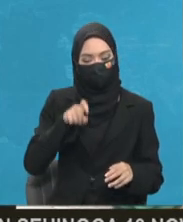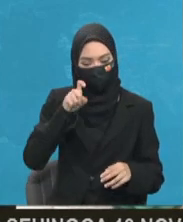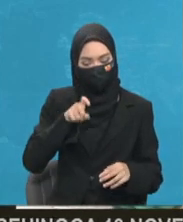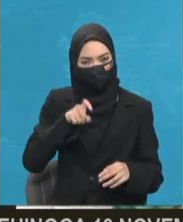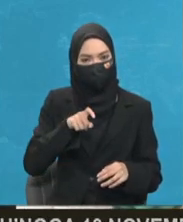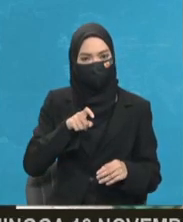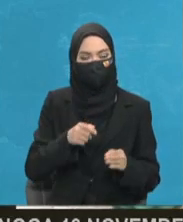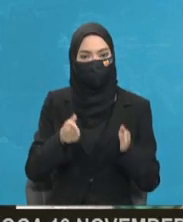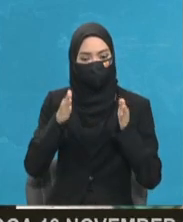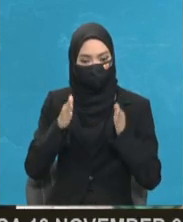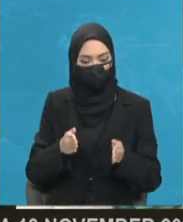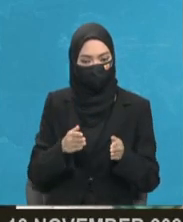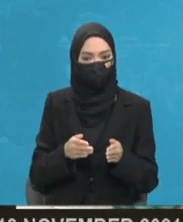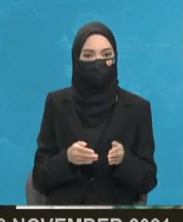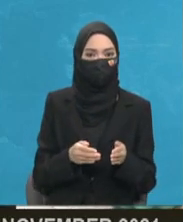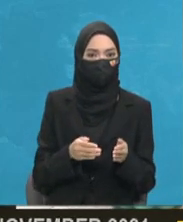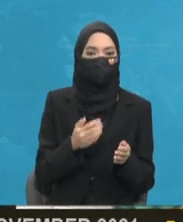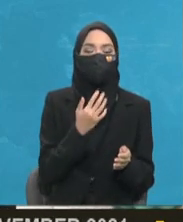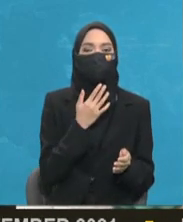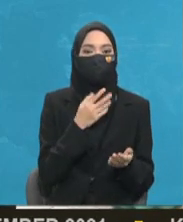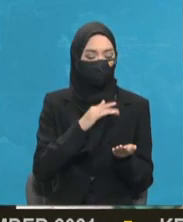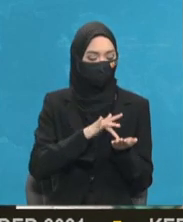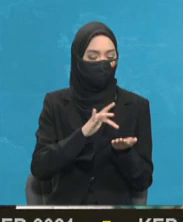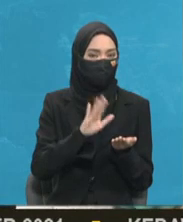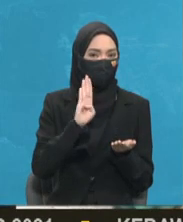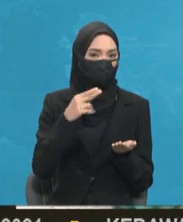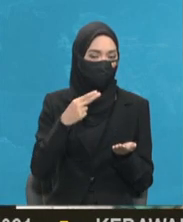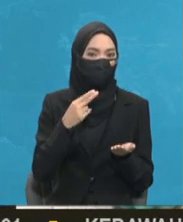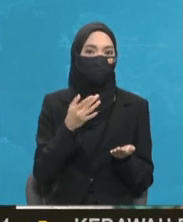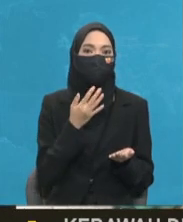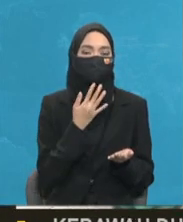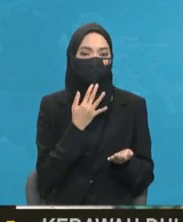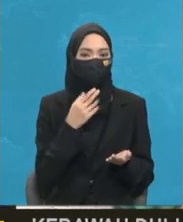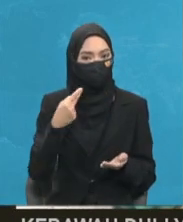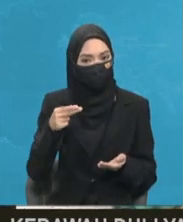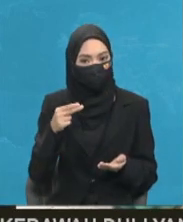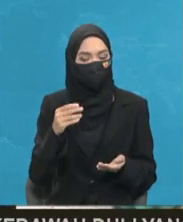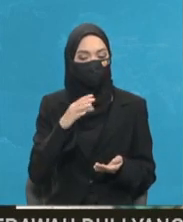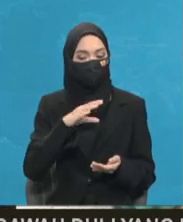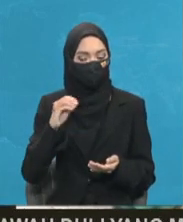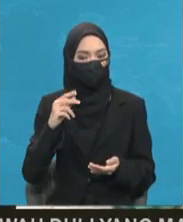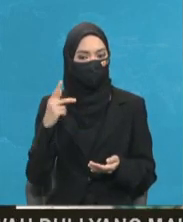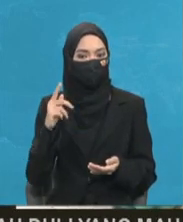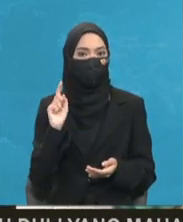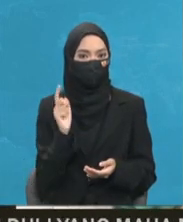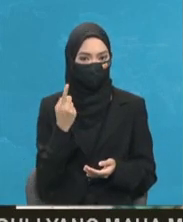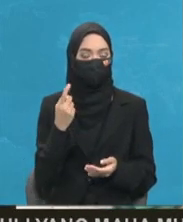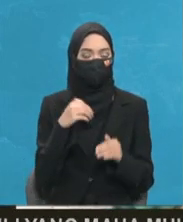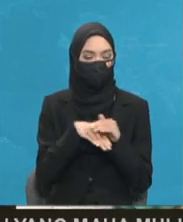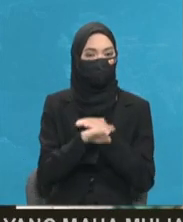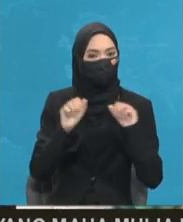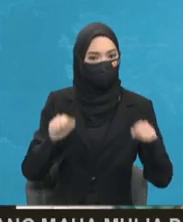have hijau atau kuning dibenarkan masuk Hai pemilik premis adalah memastikan